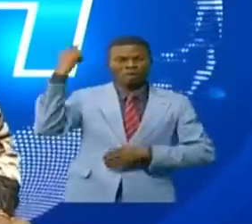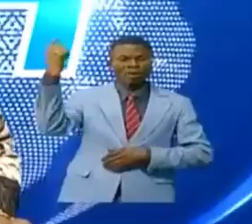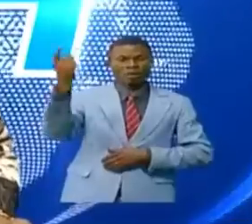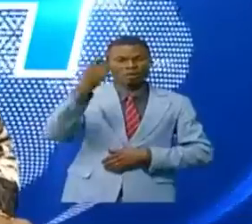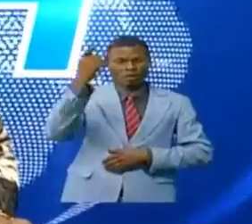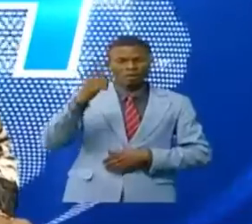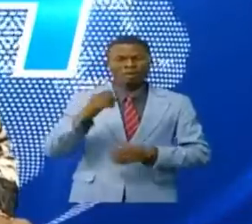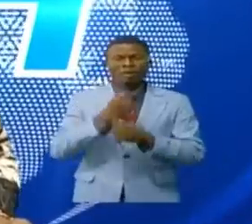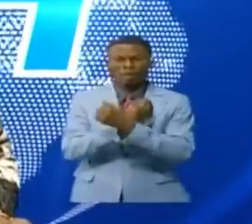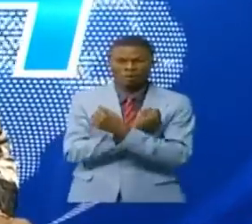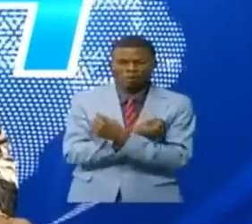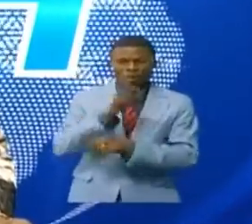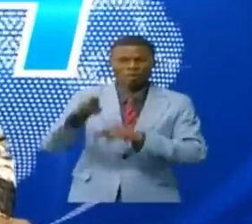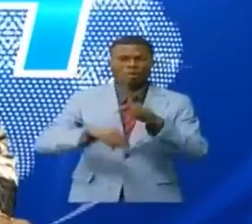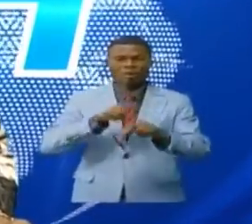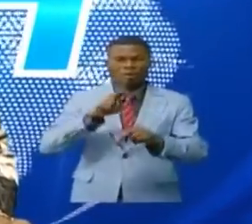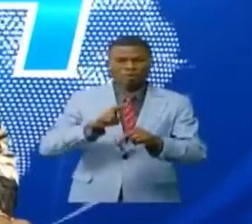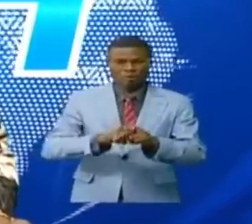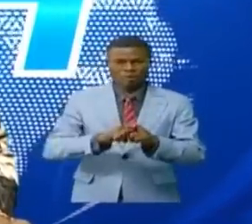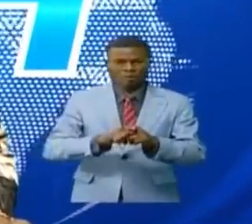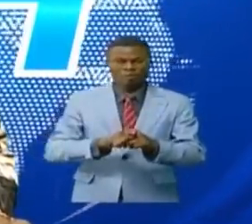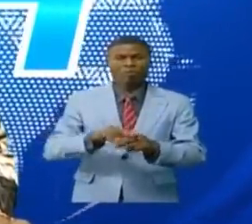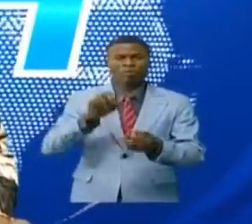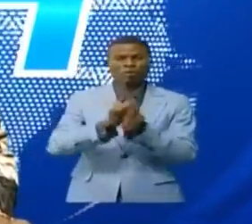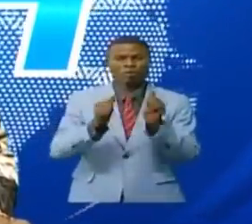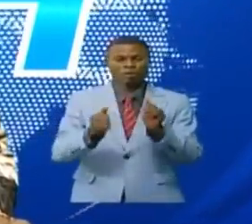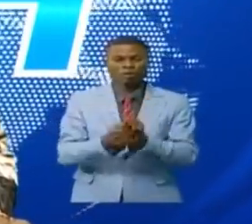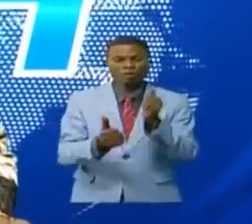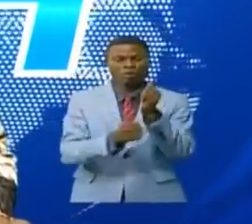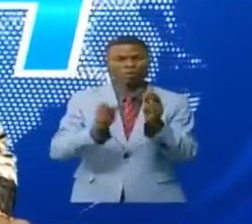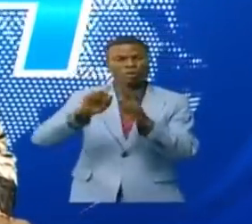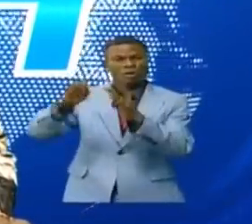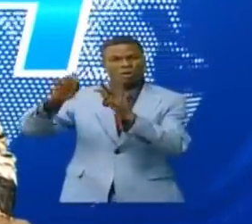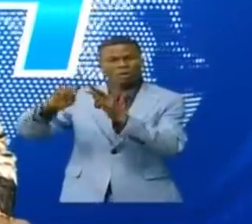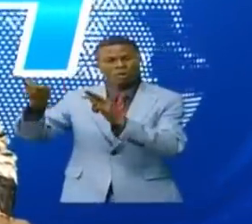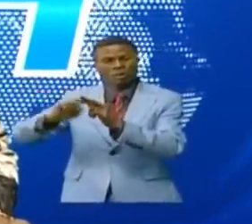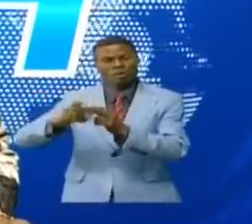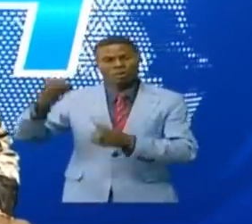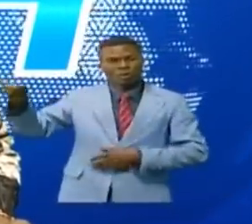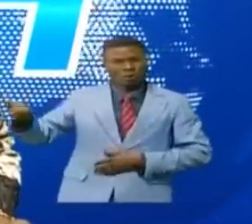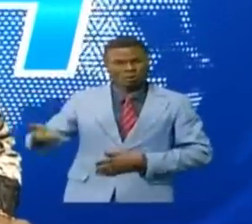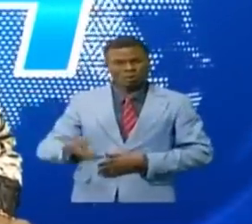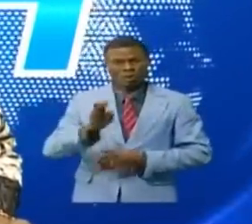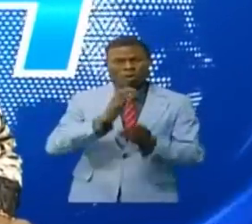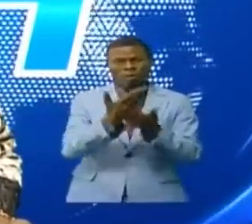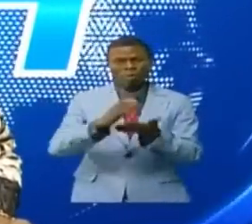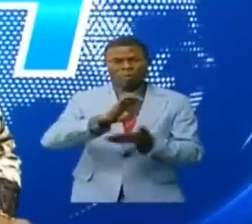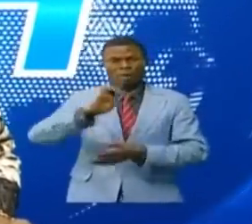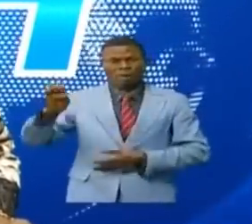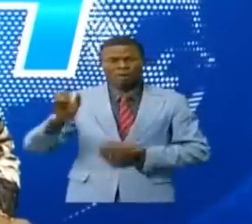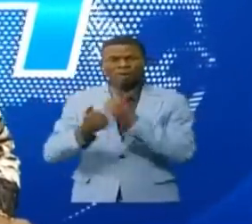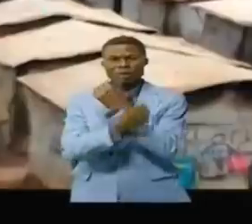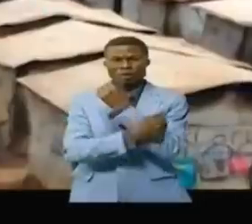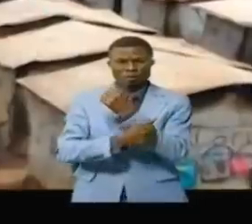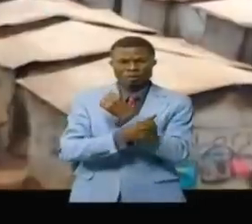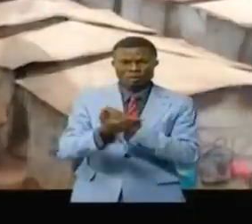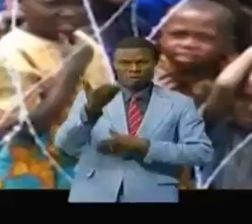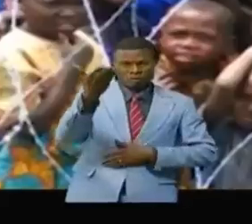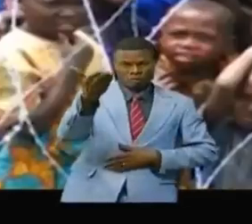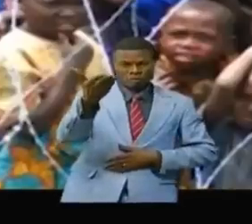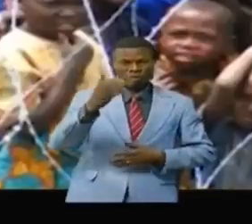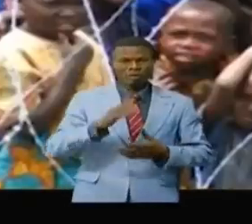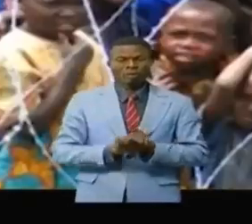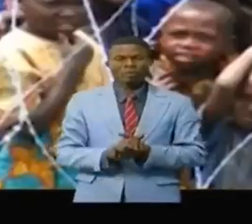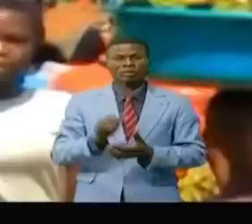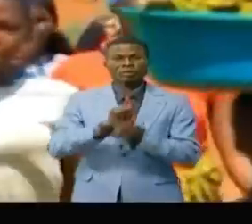et Solidarité nationale au menu la situation des déplacés et des familles d'accueil dans l'est du pays.